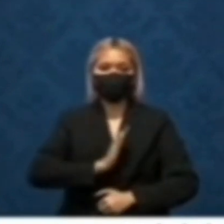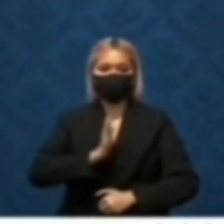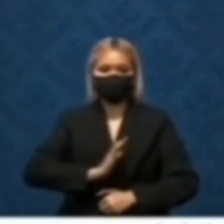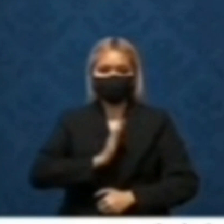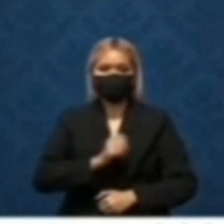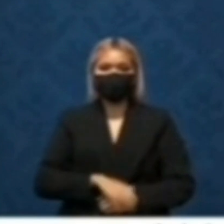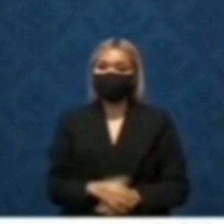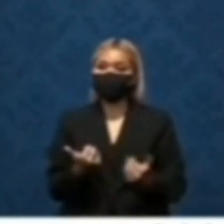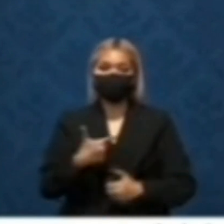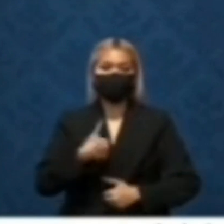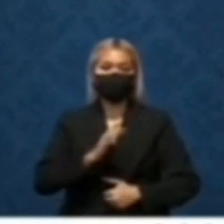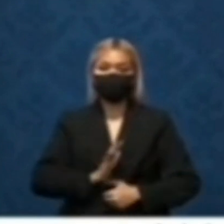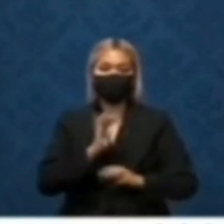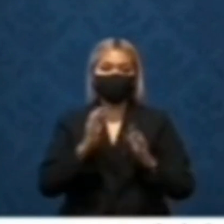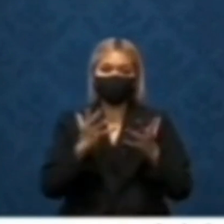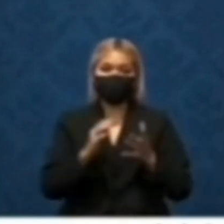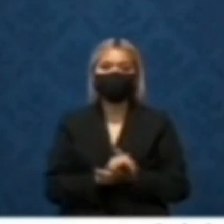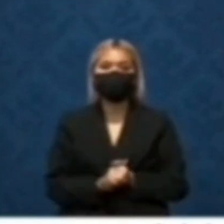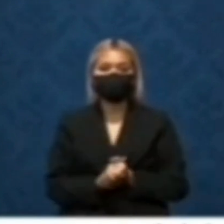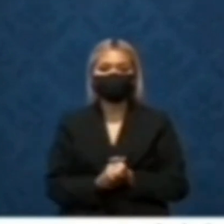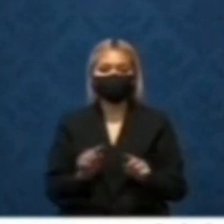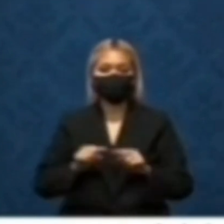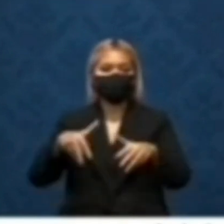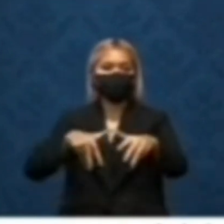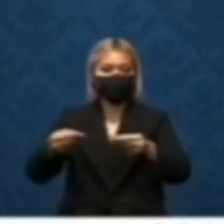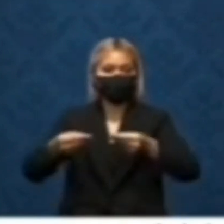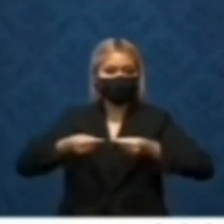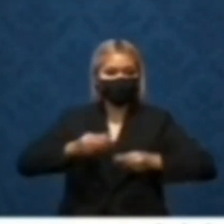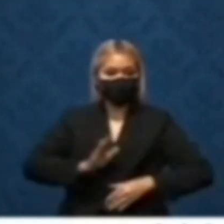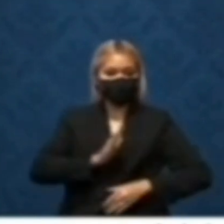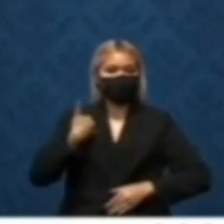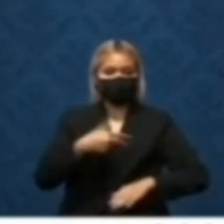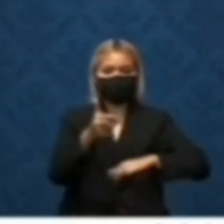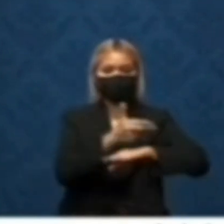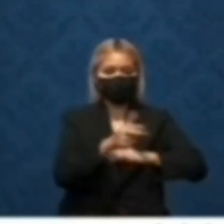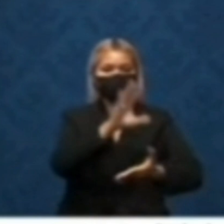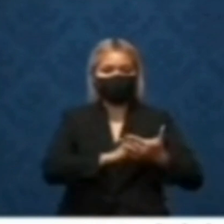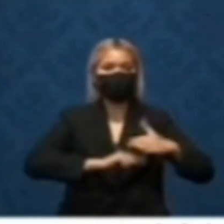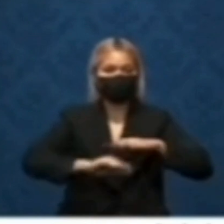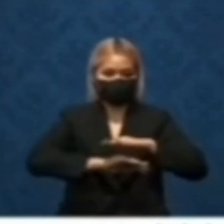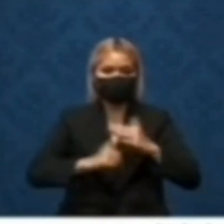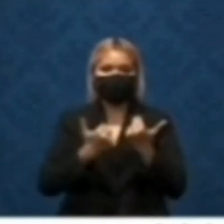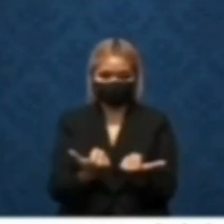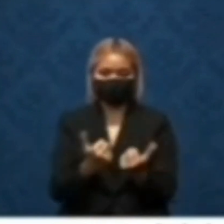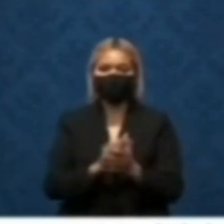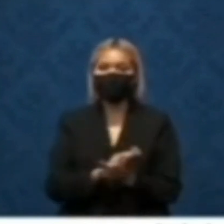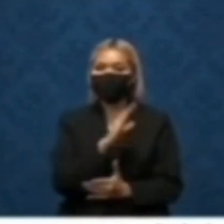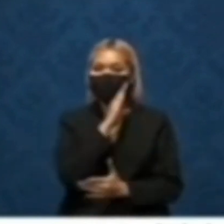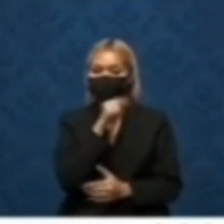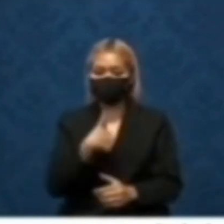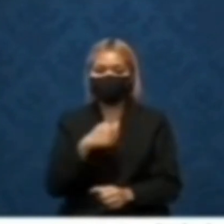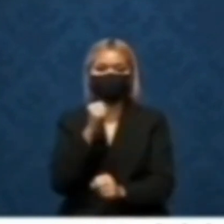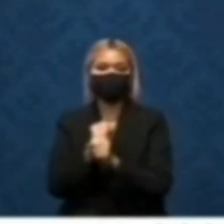กียรติผมไม่มีครับมีแต่เกียรติที่พี่น้องประชาชนเป็นคนมอบให้ผมขออนุญาตบันทึกสิ่งเหล่านี้ไว้ว่าแบบนี้หากพวกผมทำง